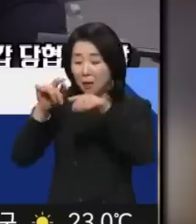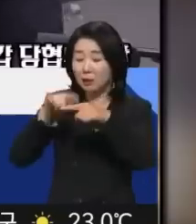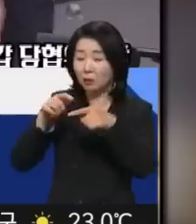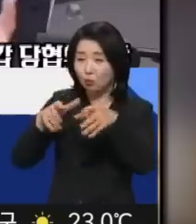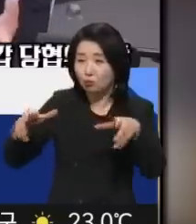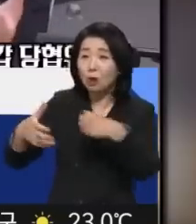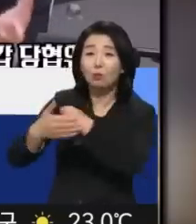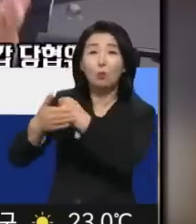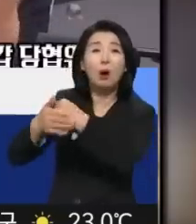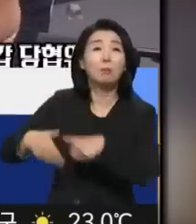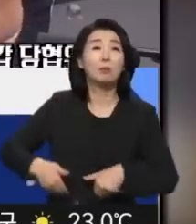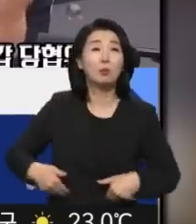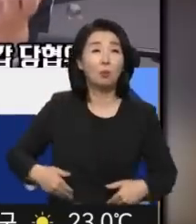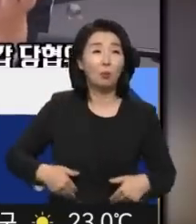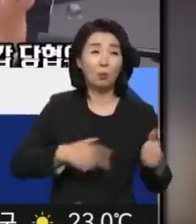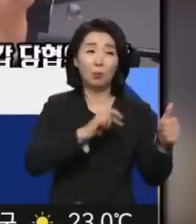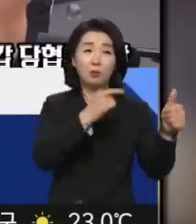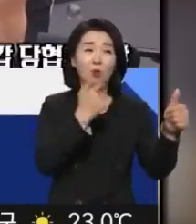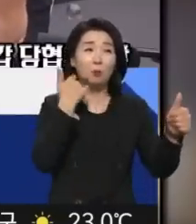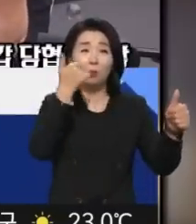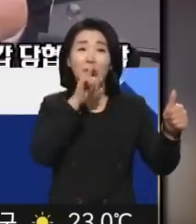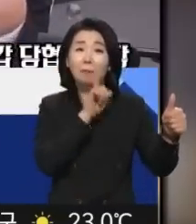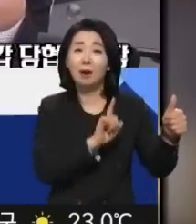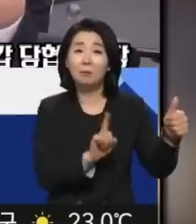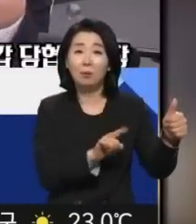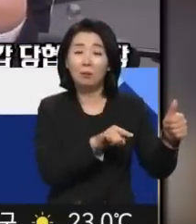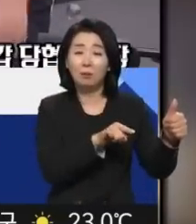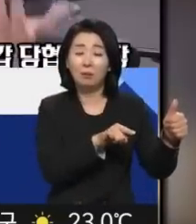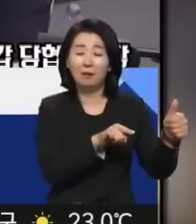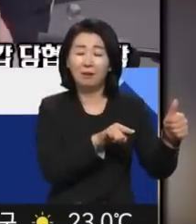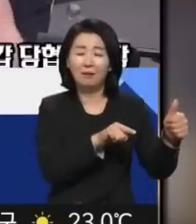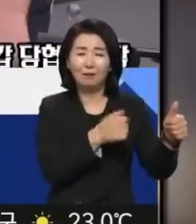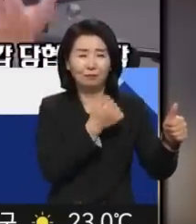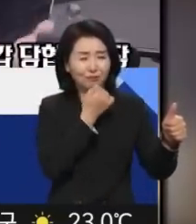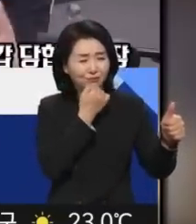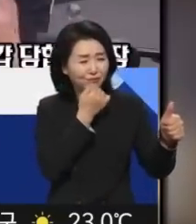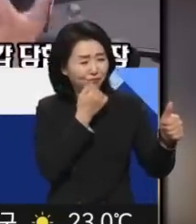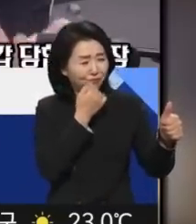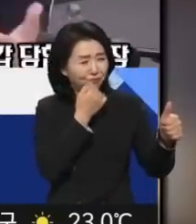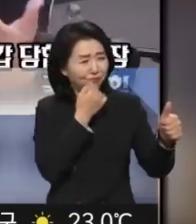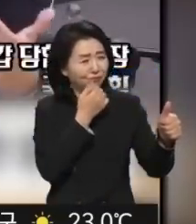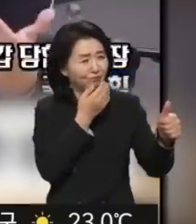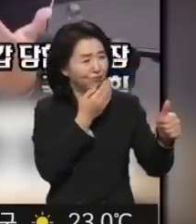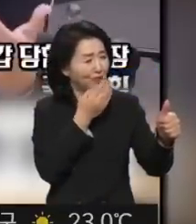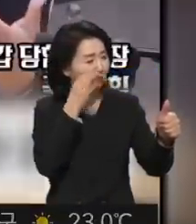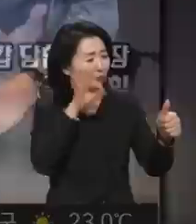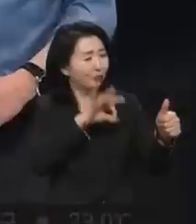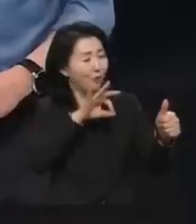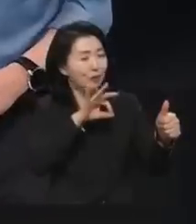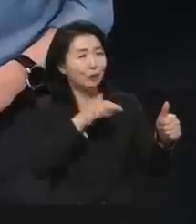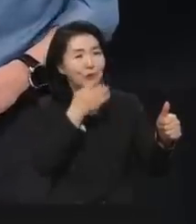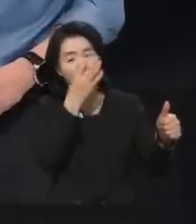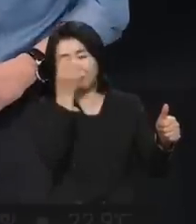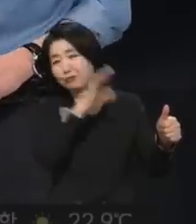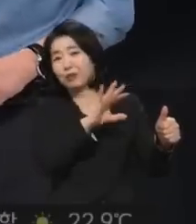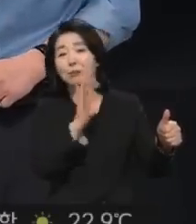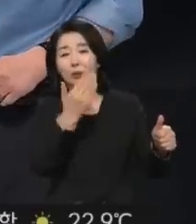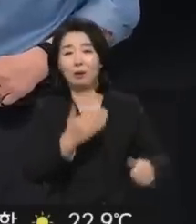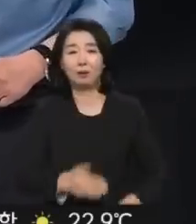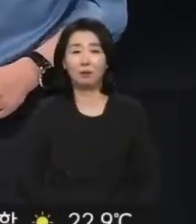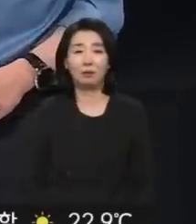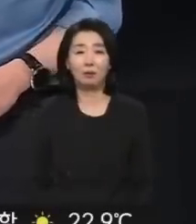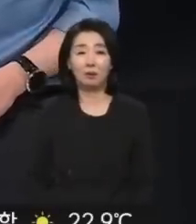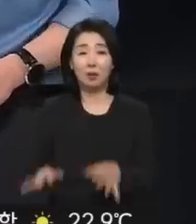그냥 그 정광훈 목사가 하는 얘기가 그냥 뭐랄까요 우스워지도록 김기현